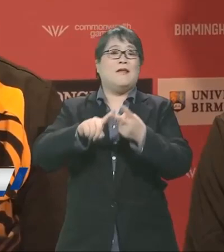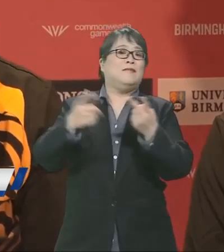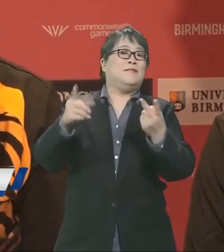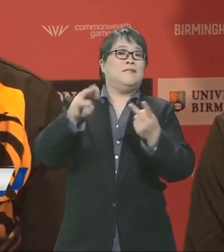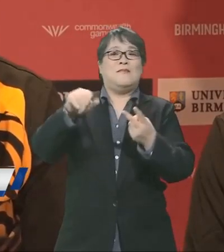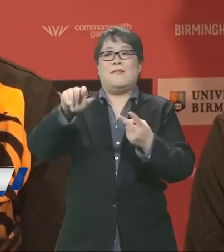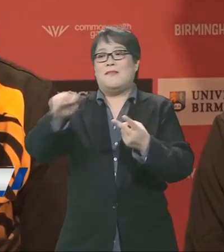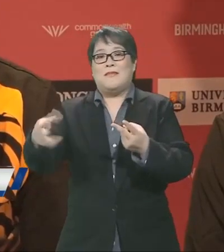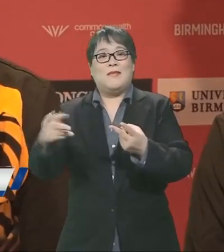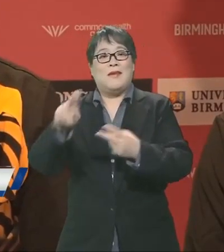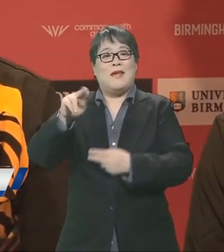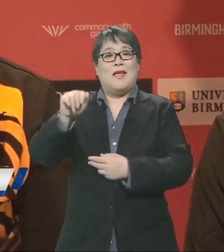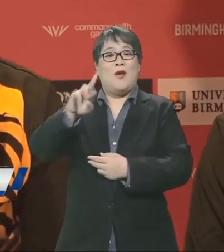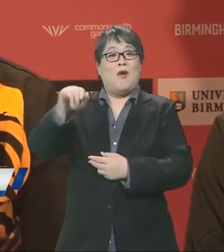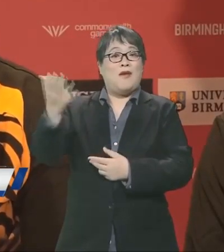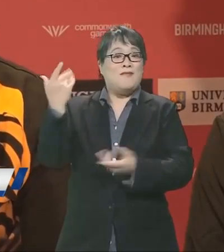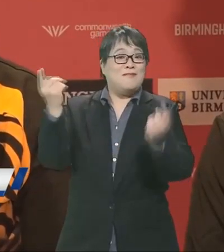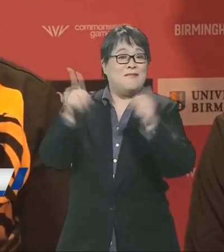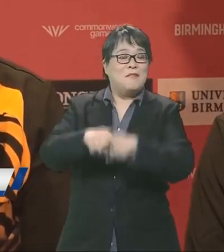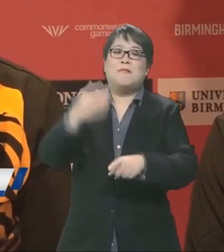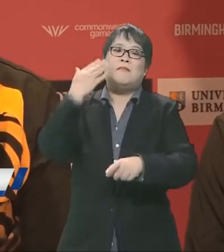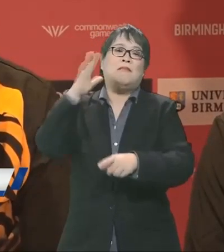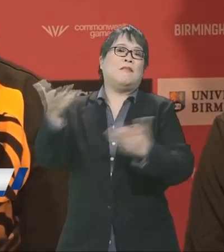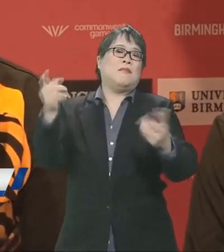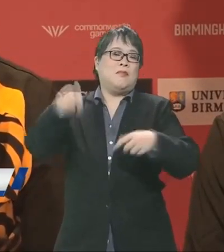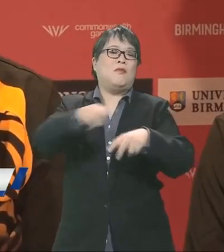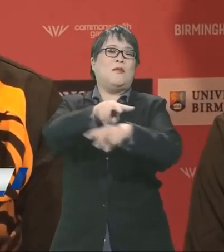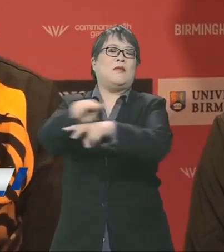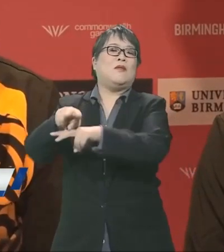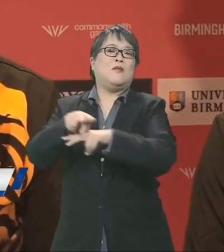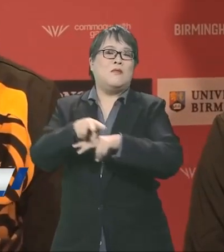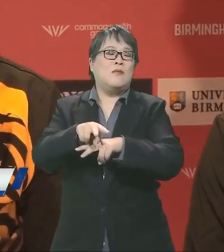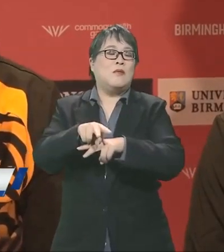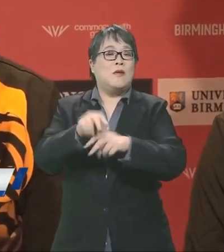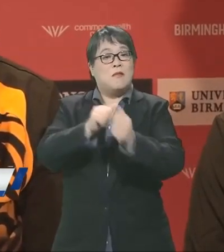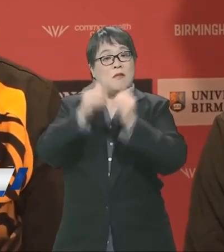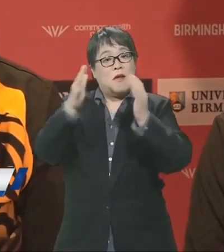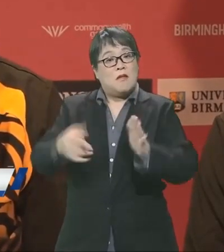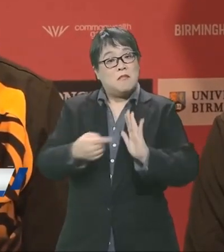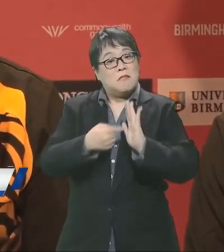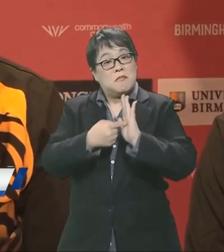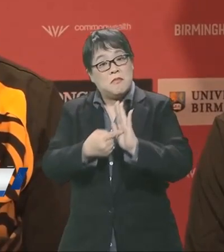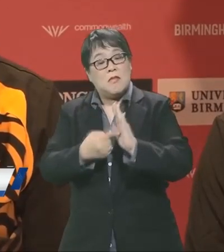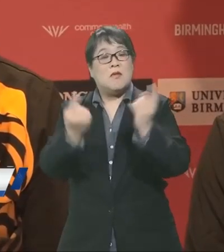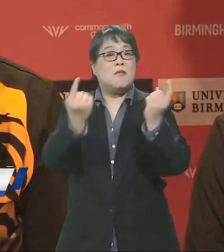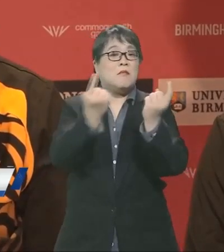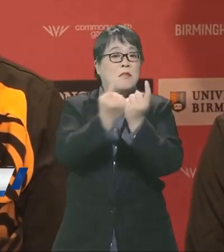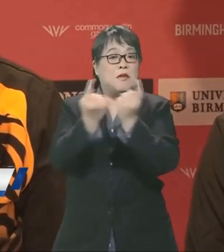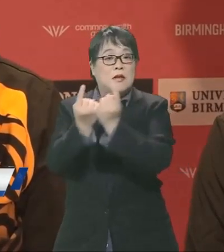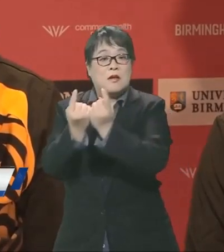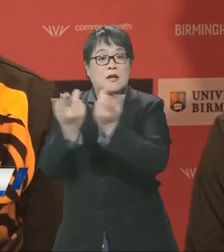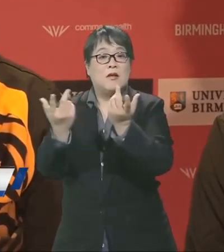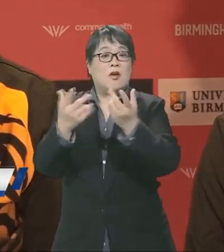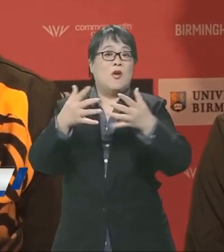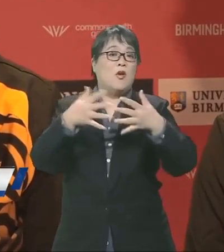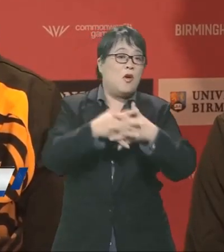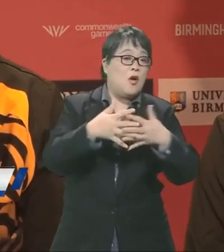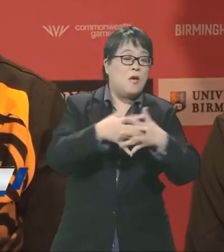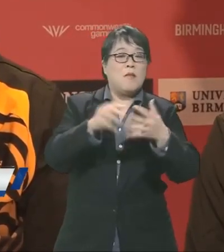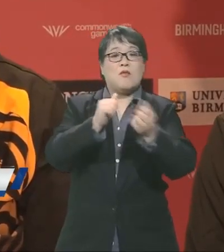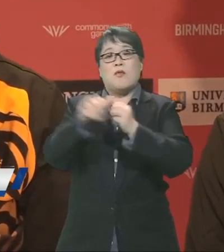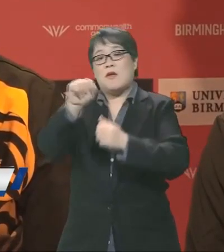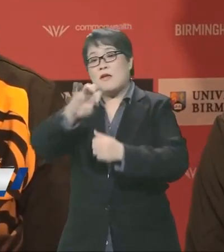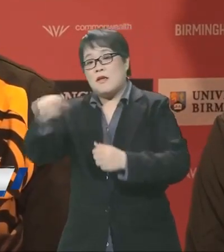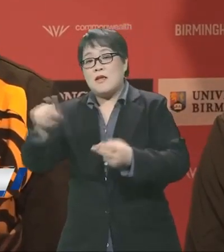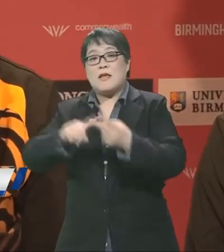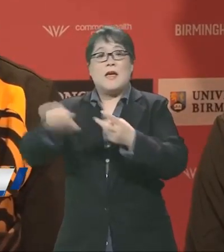ini perlu kita bincangkan lebih lanjut untuk kita pantau. Sebab pandangkan bila atlet itu bertanding di peringkat Commonwealth, SEA Games, Asian